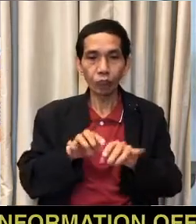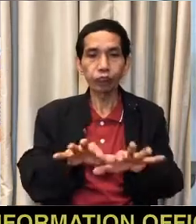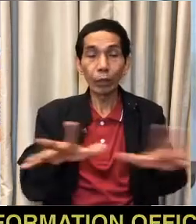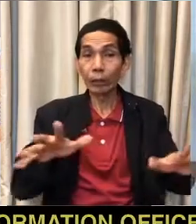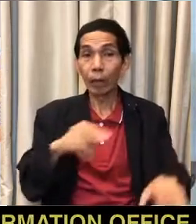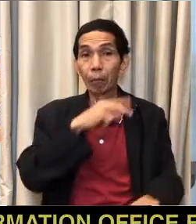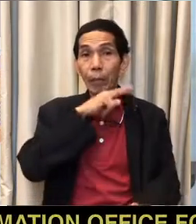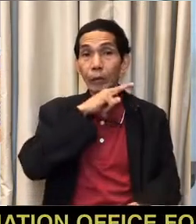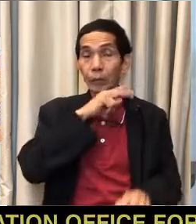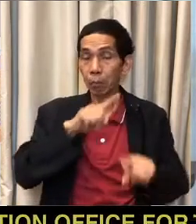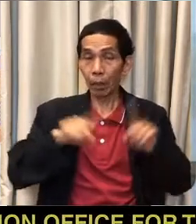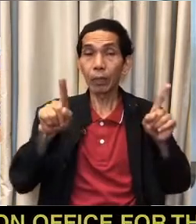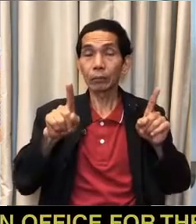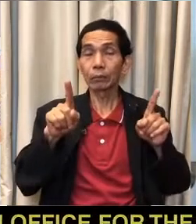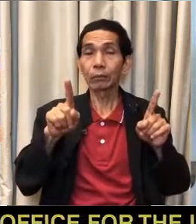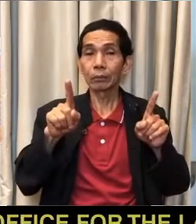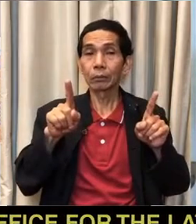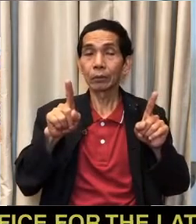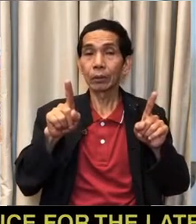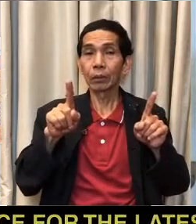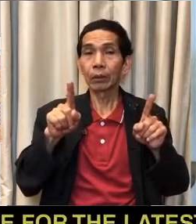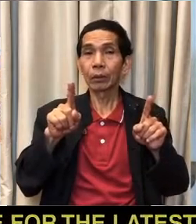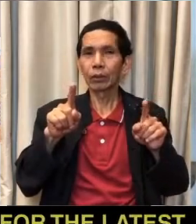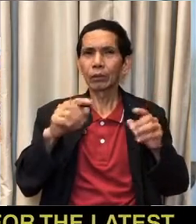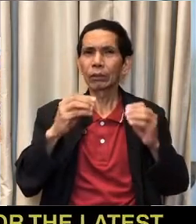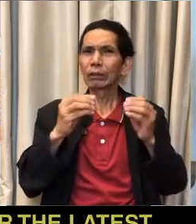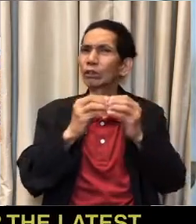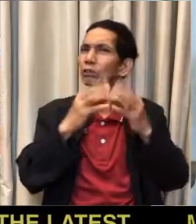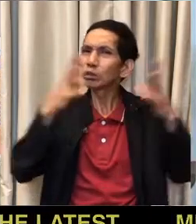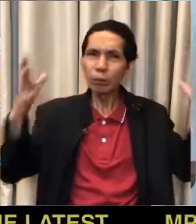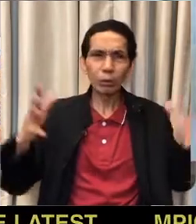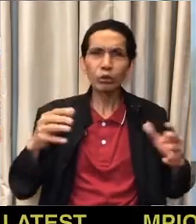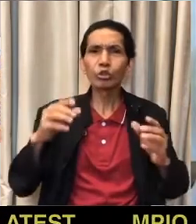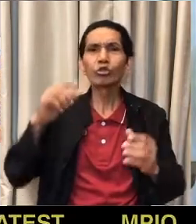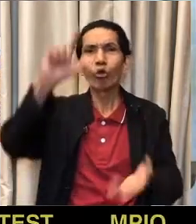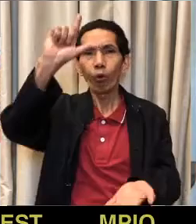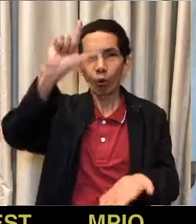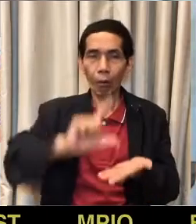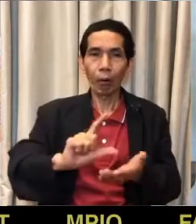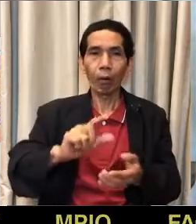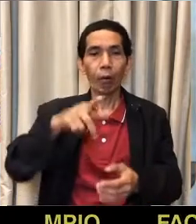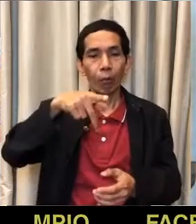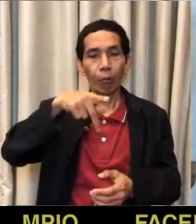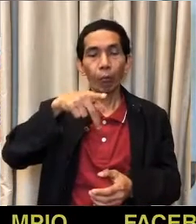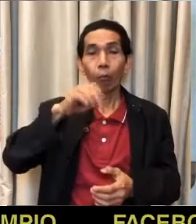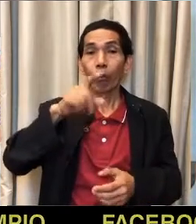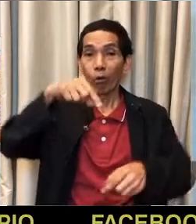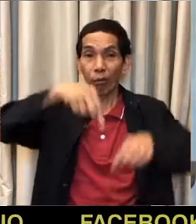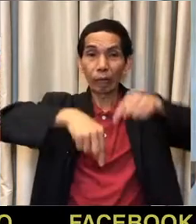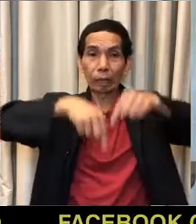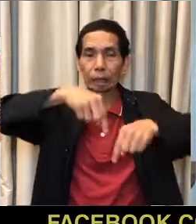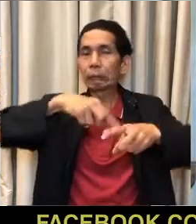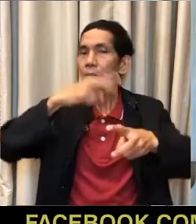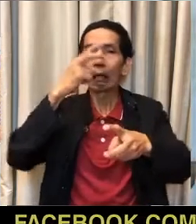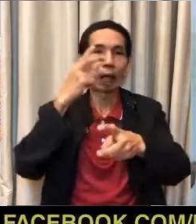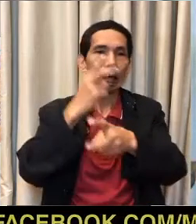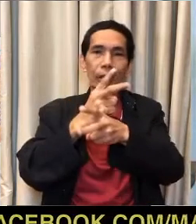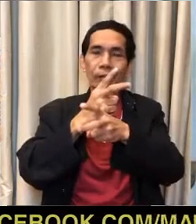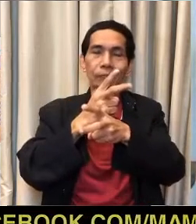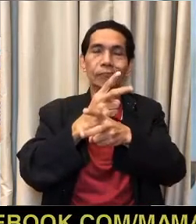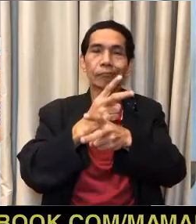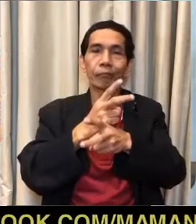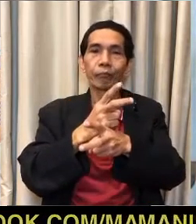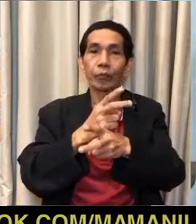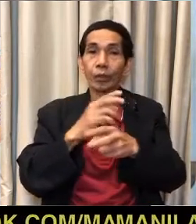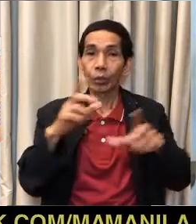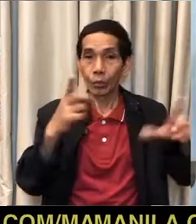pagkalat. Pero, yung mortality niya, mababa. Pero ang polio, deadly. Eh,